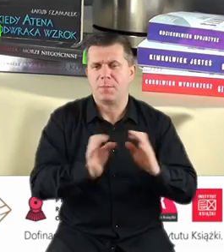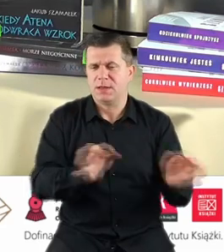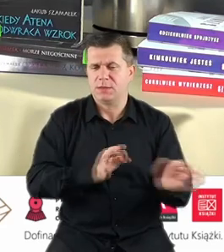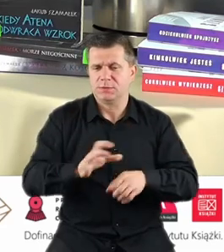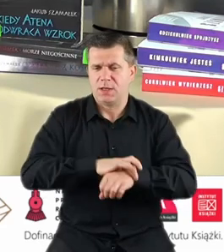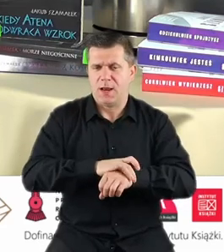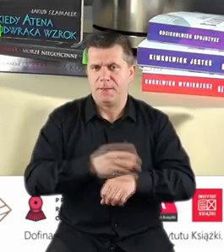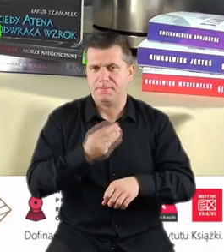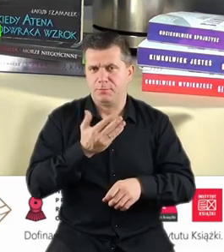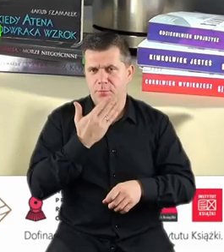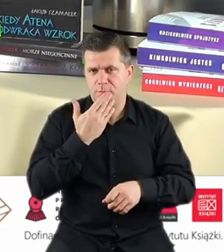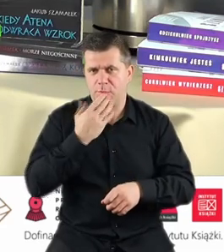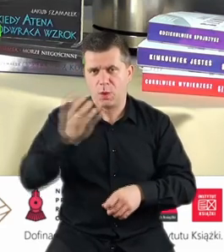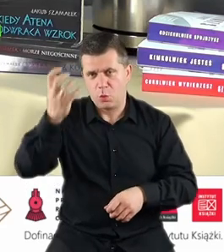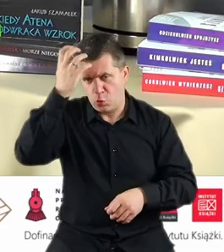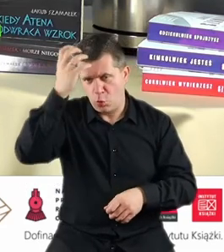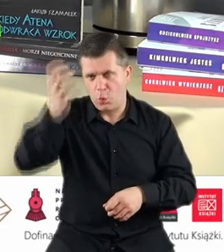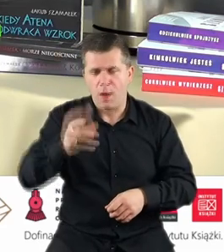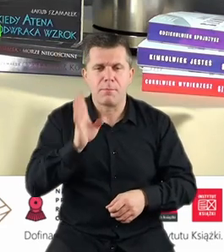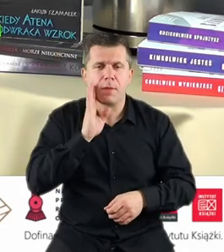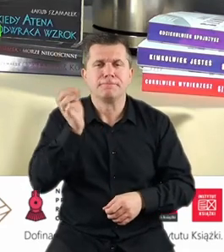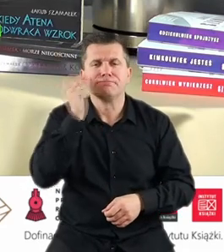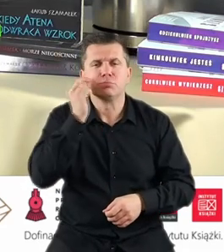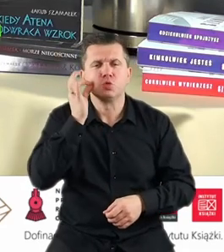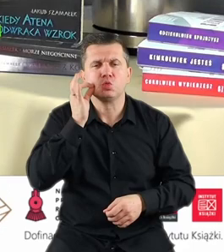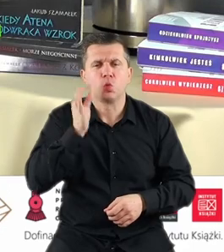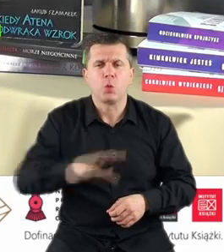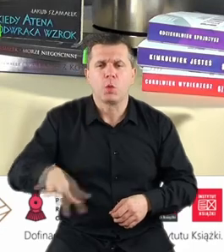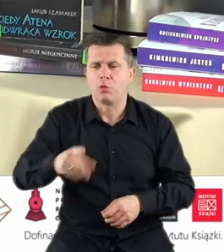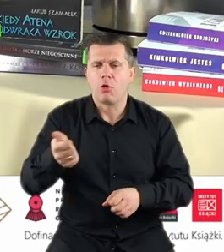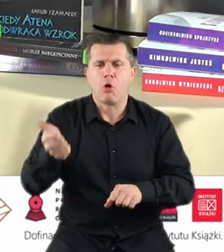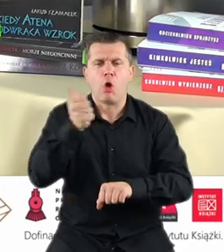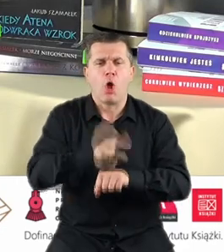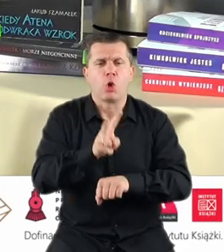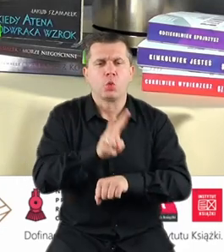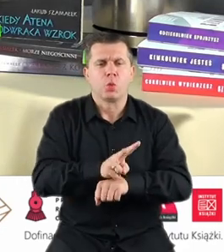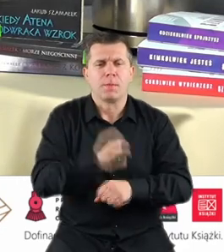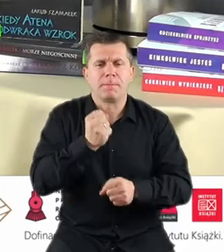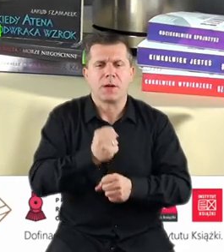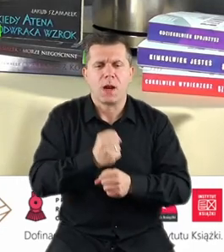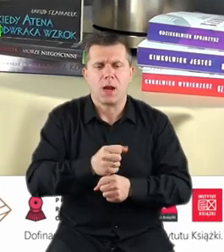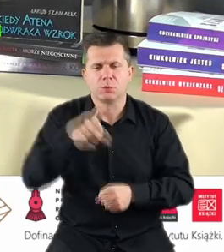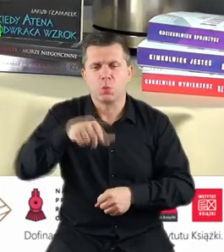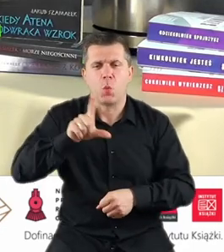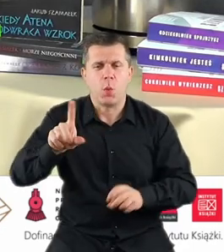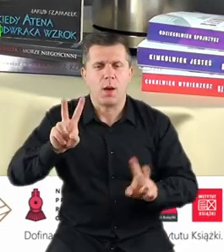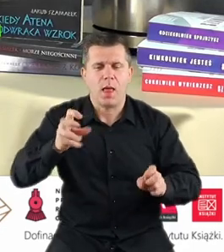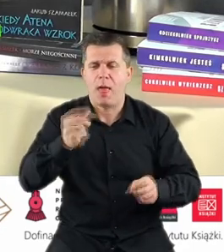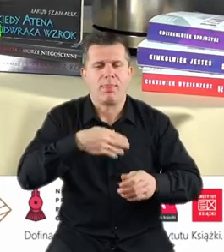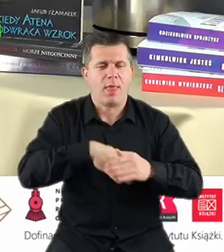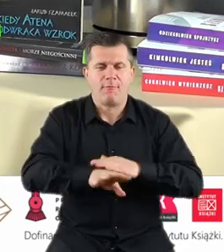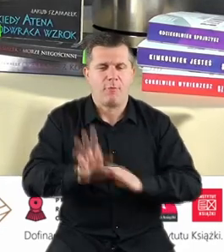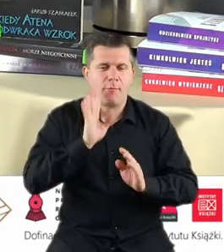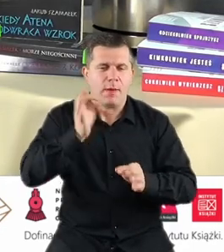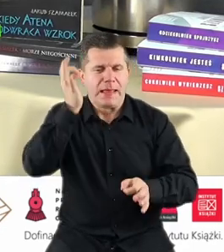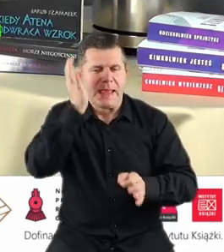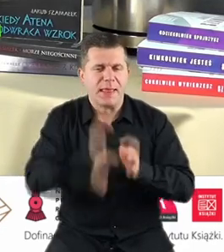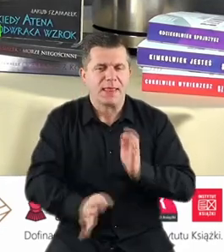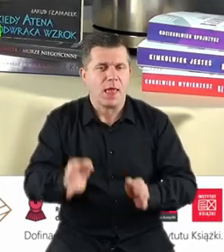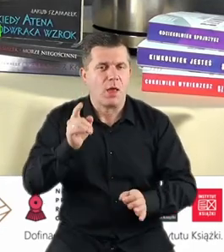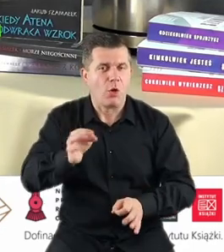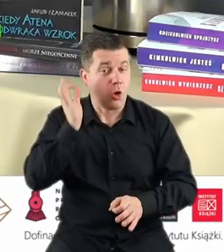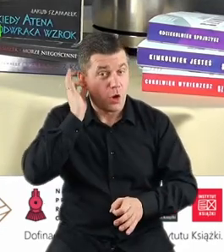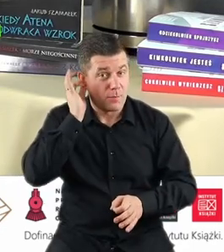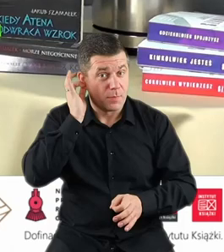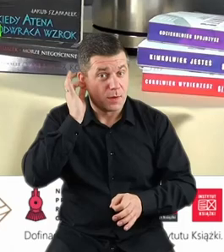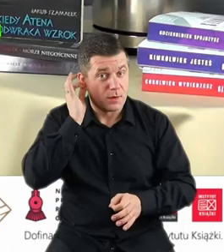historyków greckich pisał, miała być jak królowa pszczół, która koordynuje pracę ula, ale nigdy z niego nie wychodzi. Czyli to był ten ideał, czyli kobieta, która